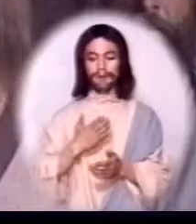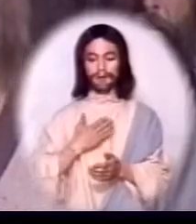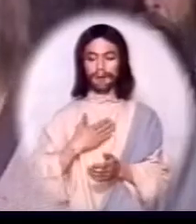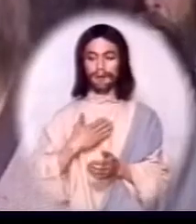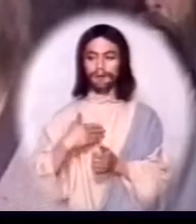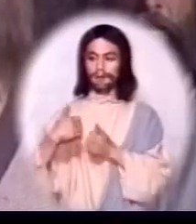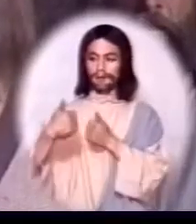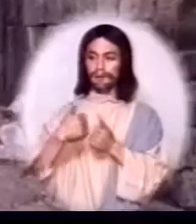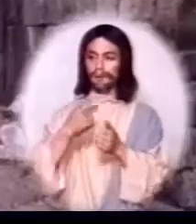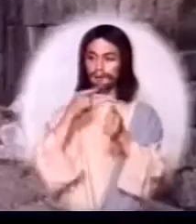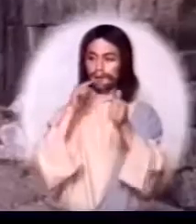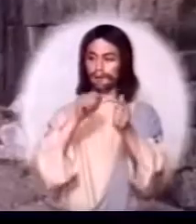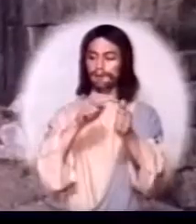나를 따르라.